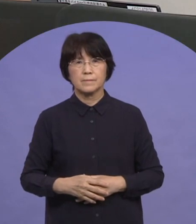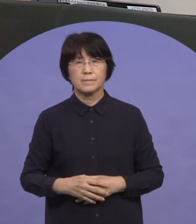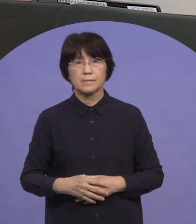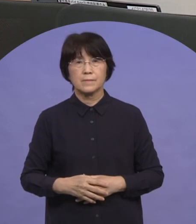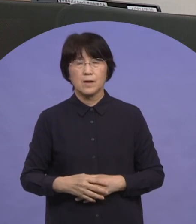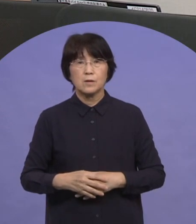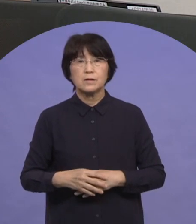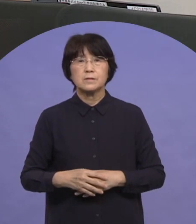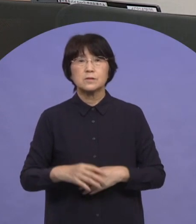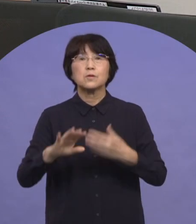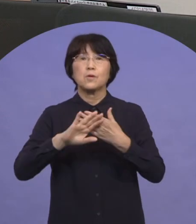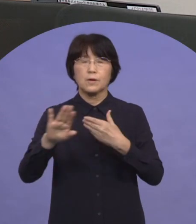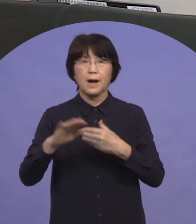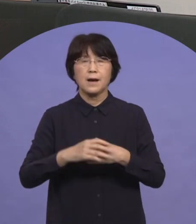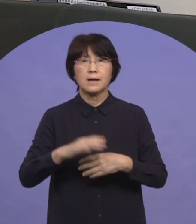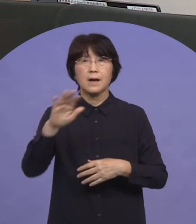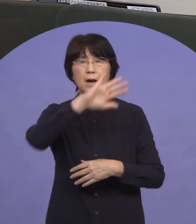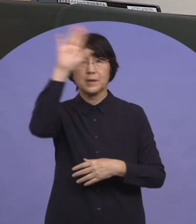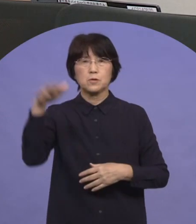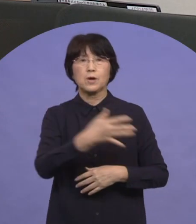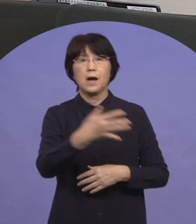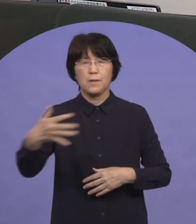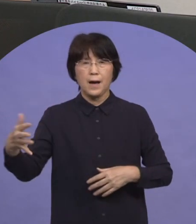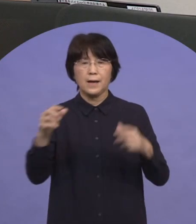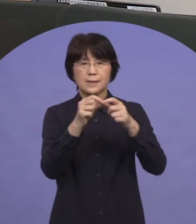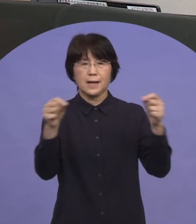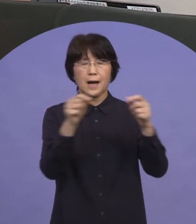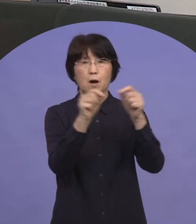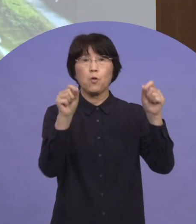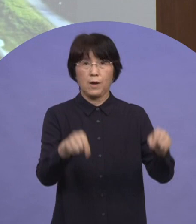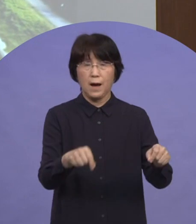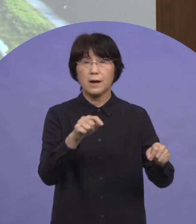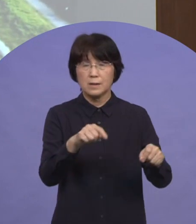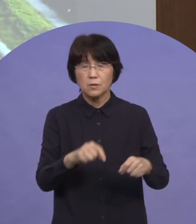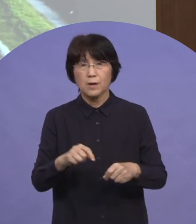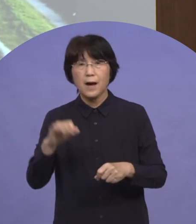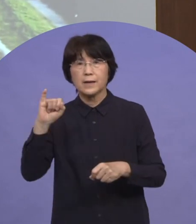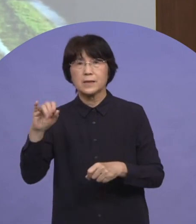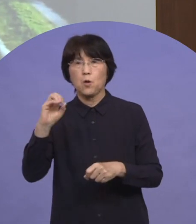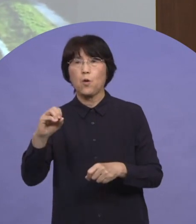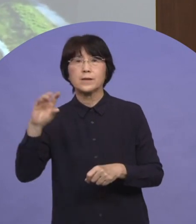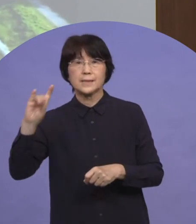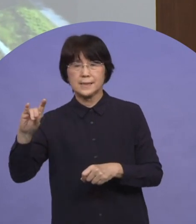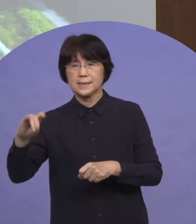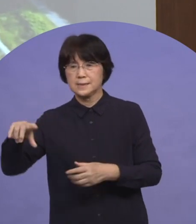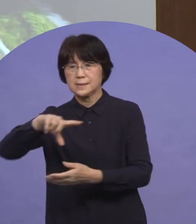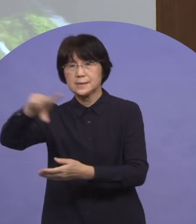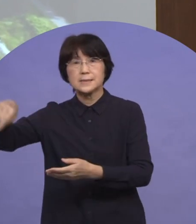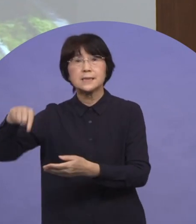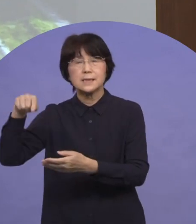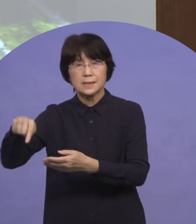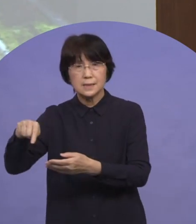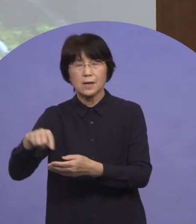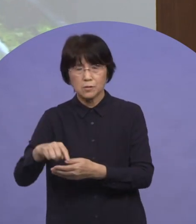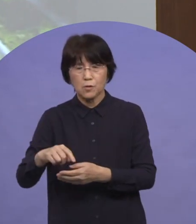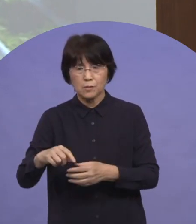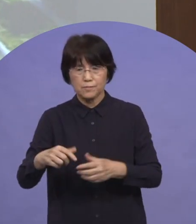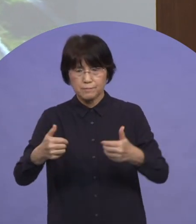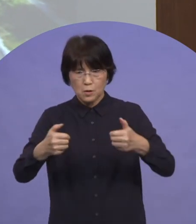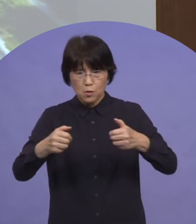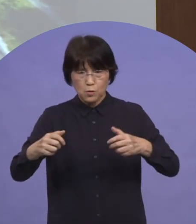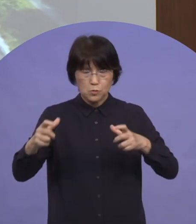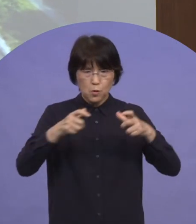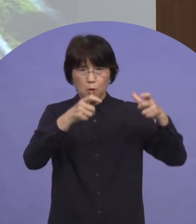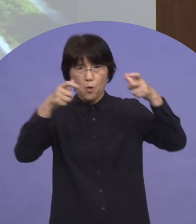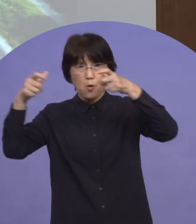そのほか天の川長岡地崎や伊予地崎の状況についてドローンで空撮し、現場の状